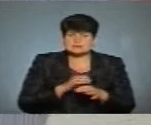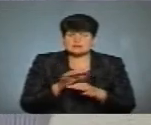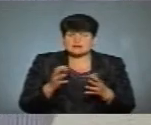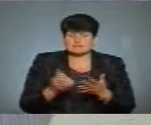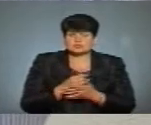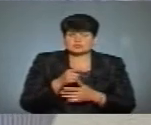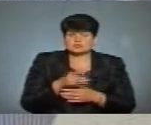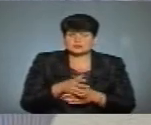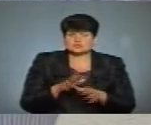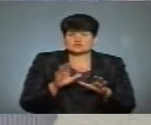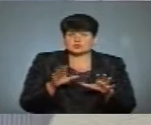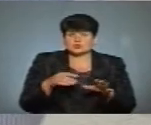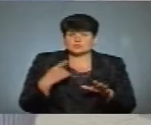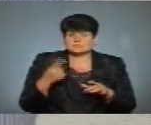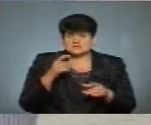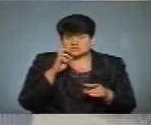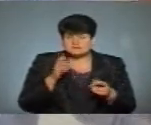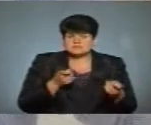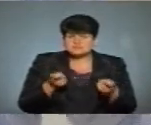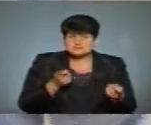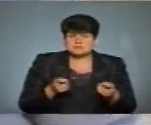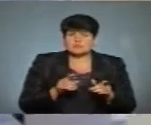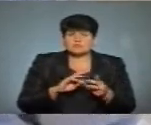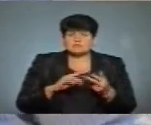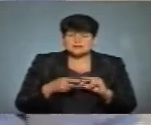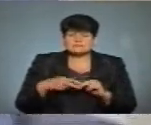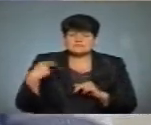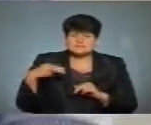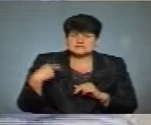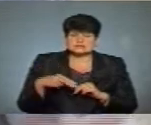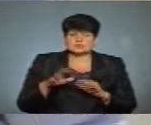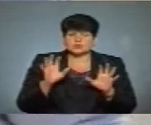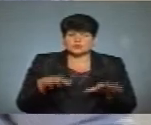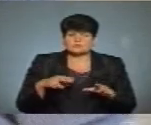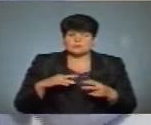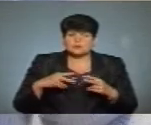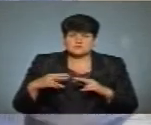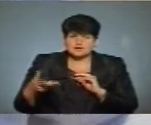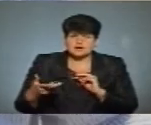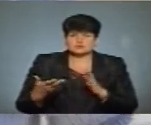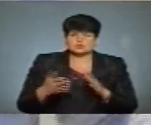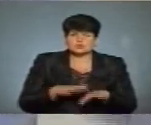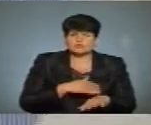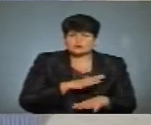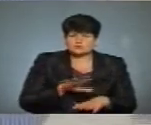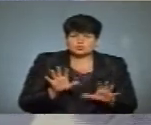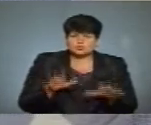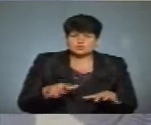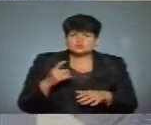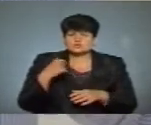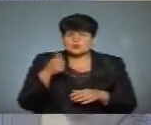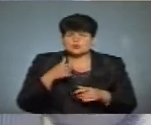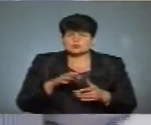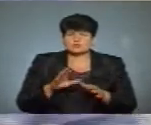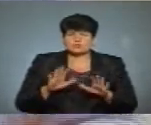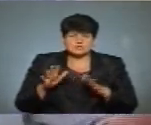що дані обласна адміністрація, помінялася президент, парламент, голови помінялися, пріоритети загубилися, довго не було голови. 100 років подій відбулося в